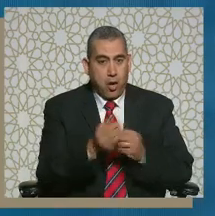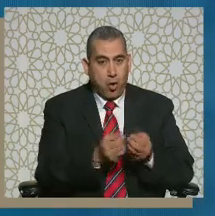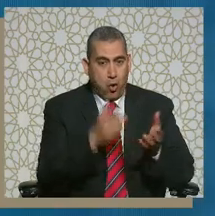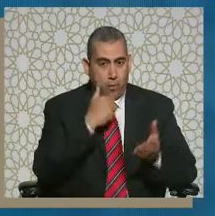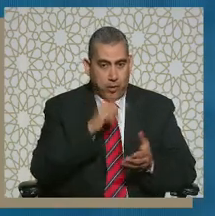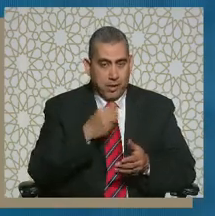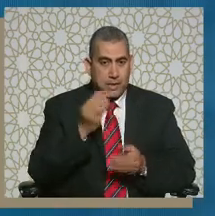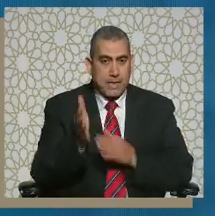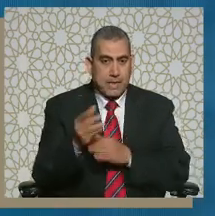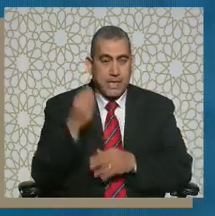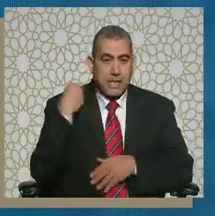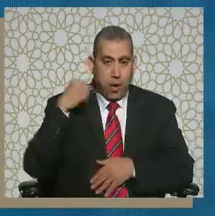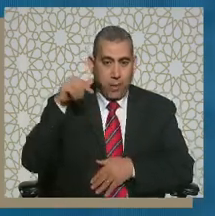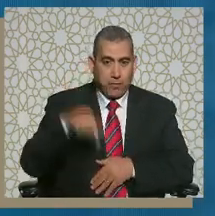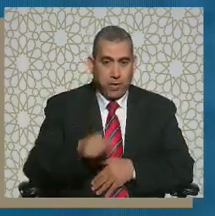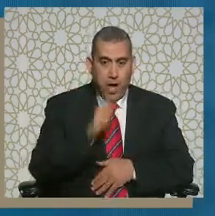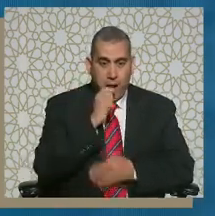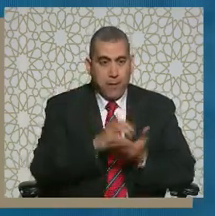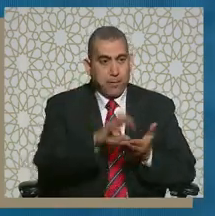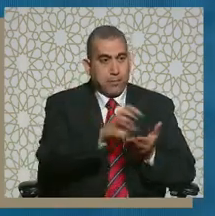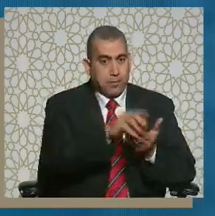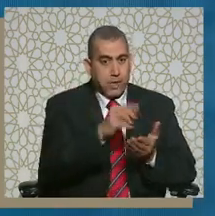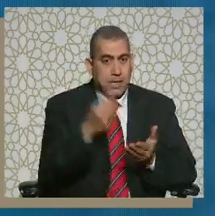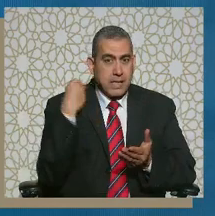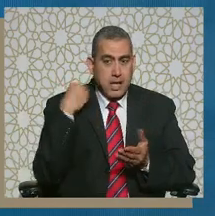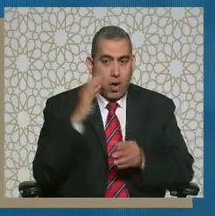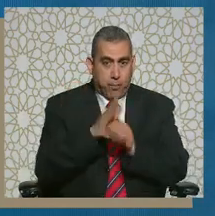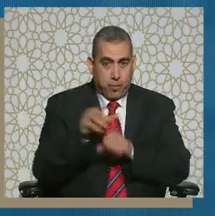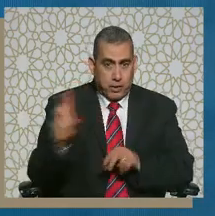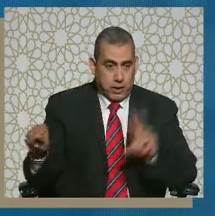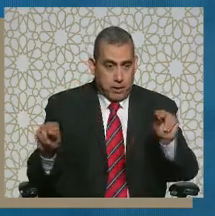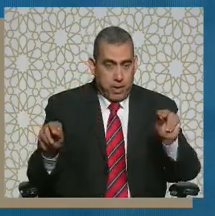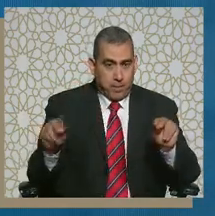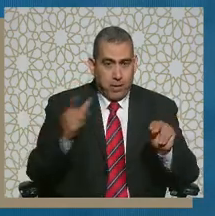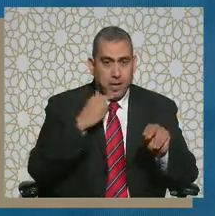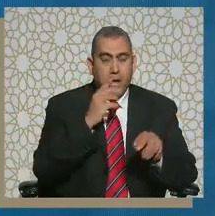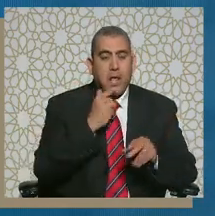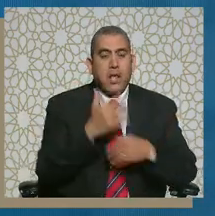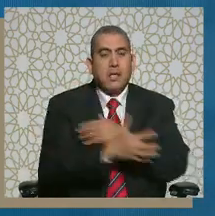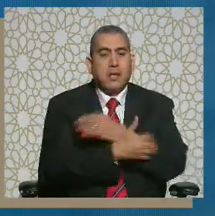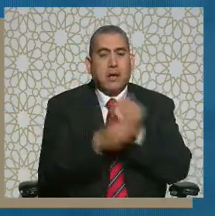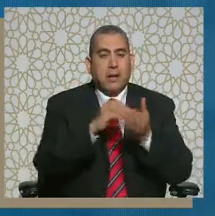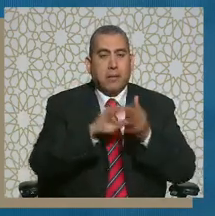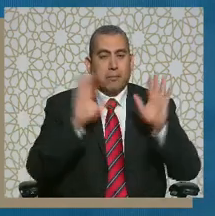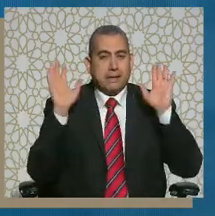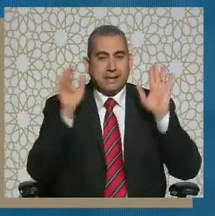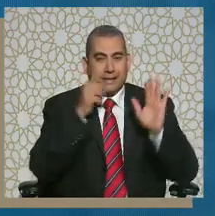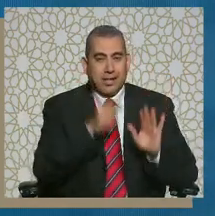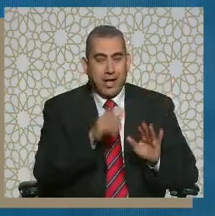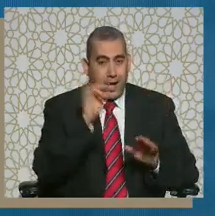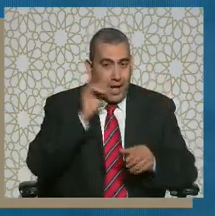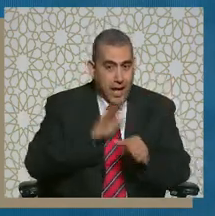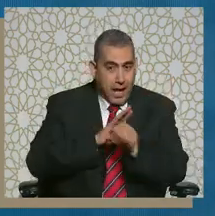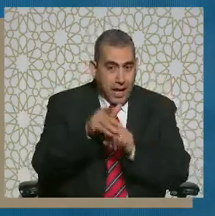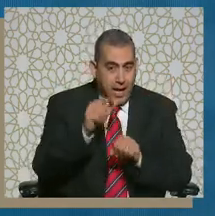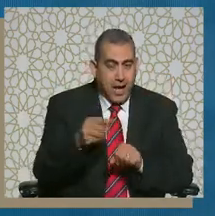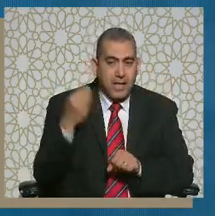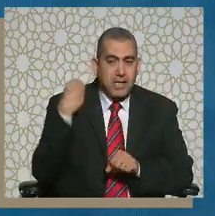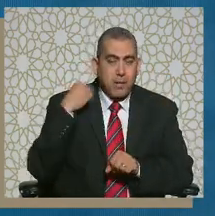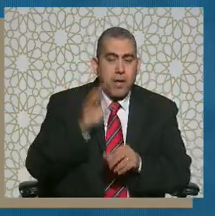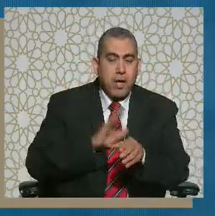يعني لو اشتريت لحمه ووزعتها هل دي تاخد ثواب الاضحيه لا هتاخد ثواب الصدقه لكن الاضحيه لازم يكون فيها